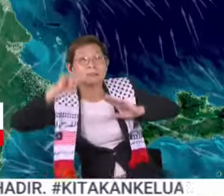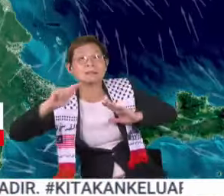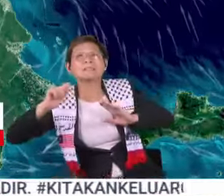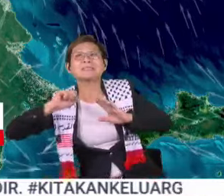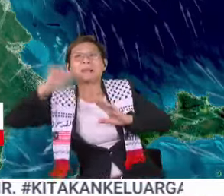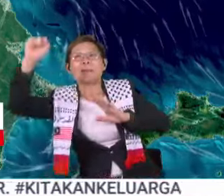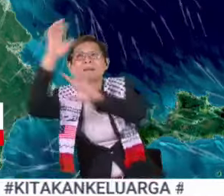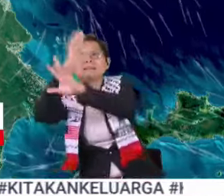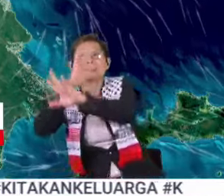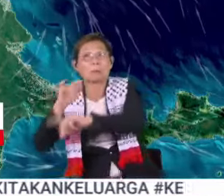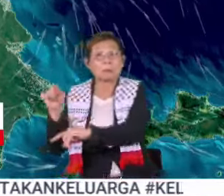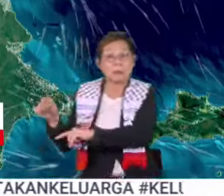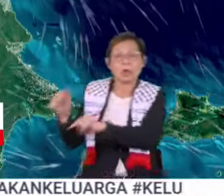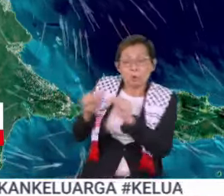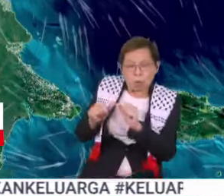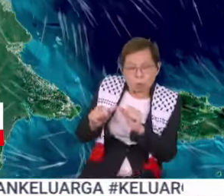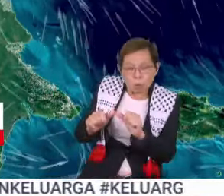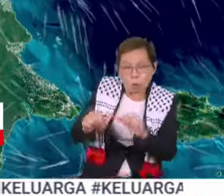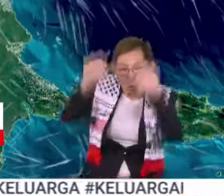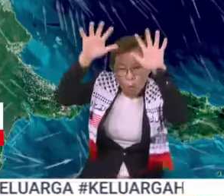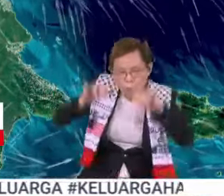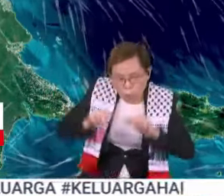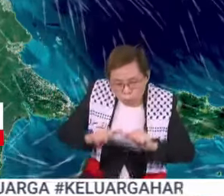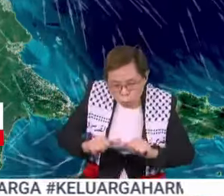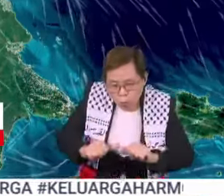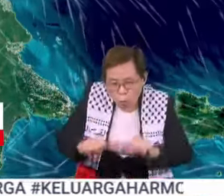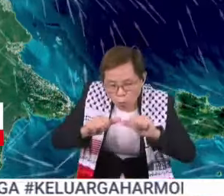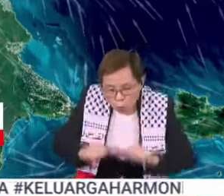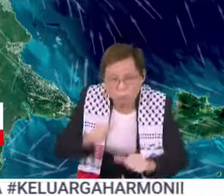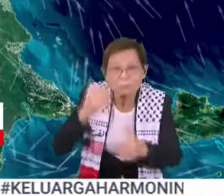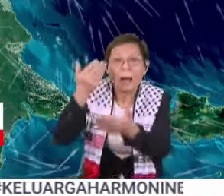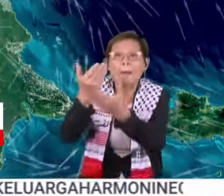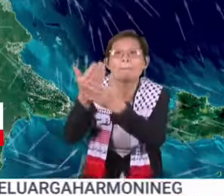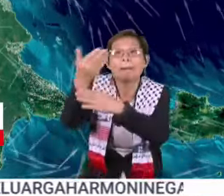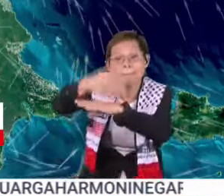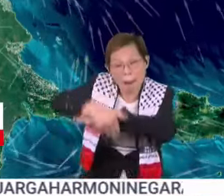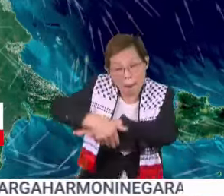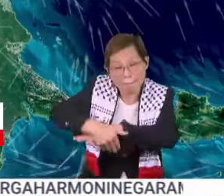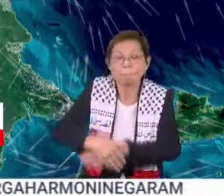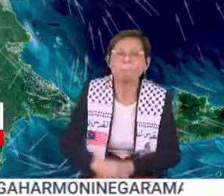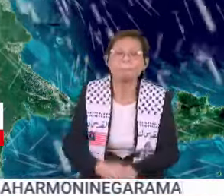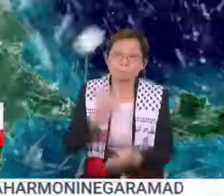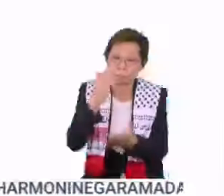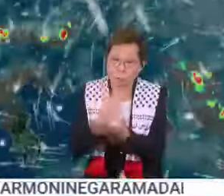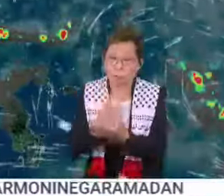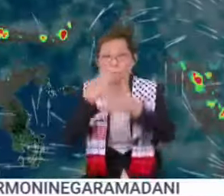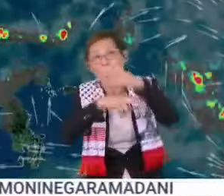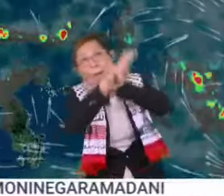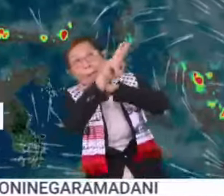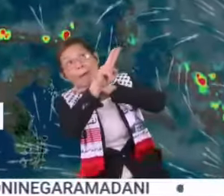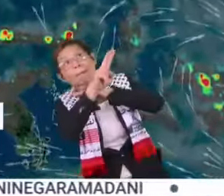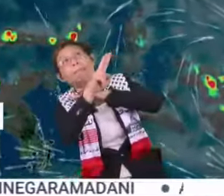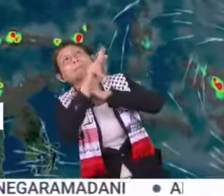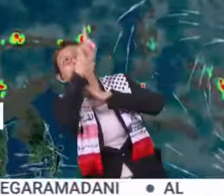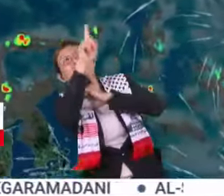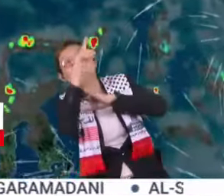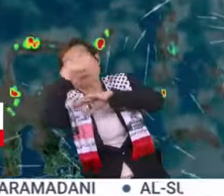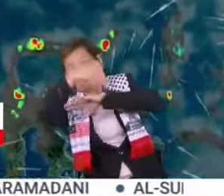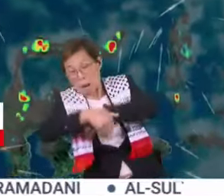Timur ini mampu untuk berterusan sehingga ke awal malam nanti. Baik, bagi ramalan cuaca pada malam nanti